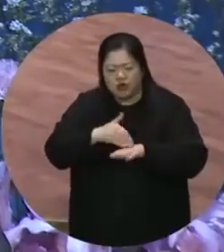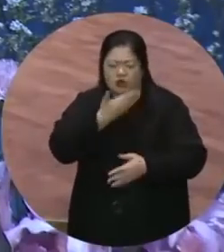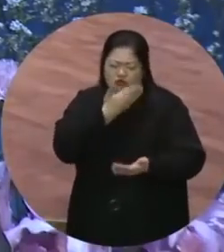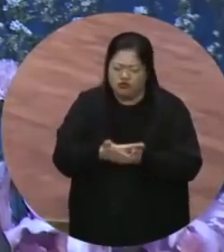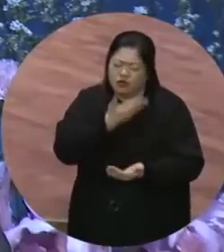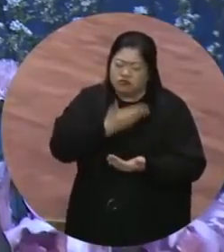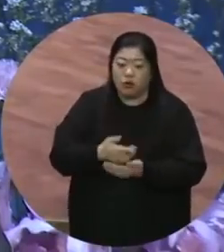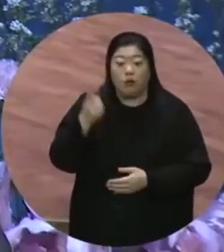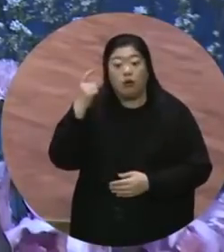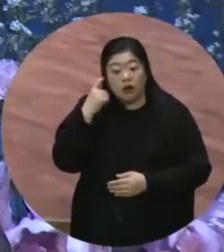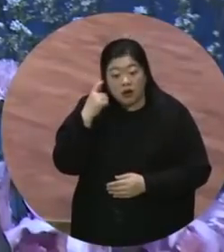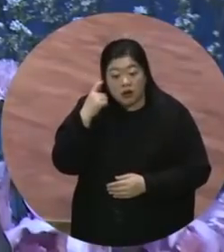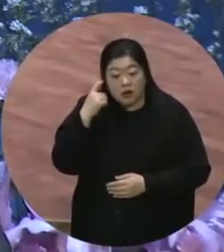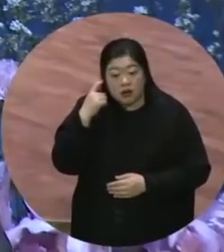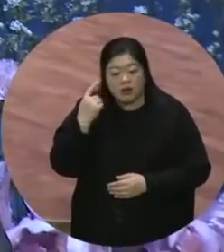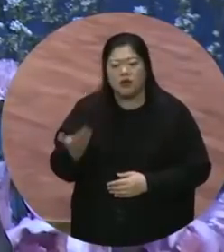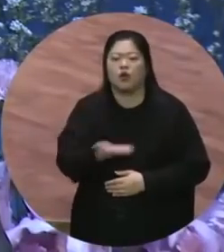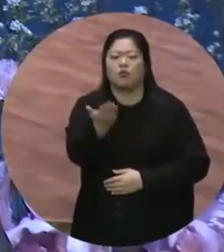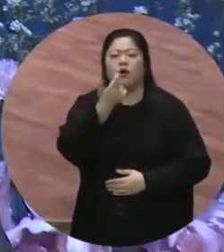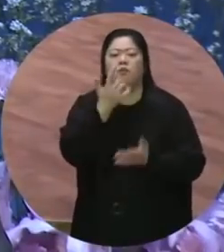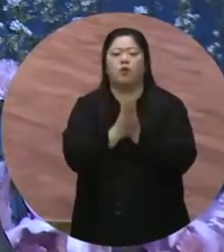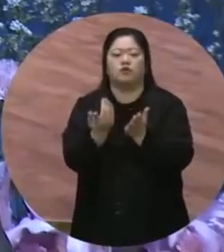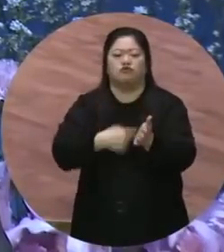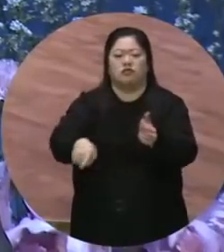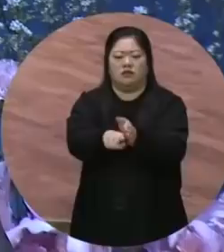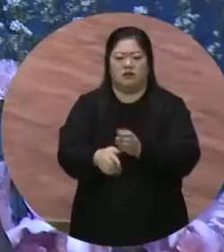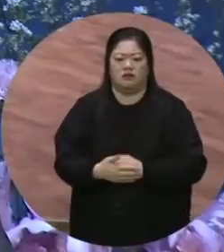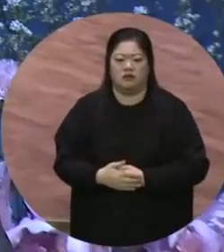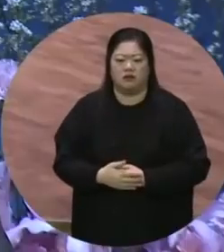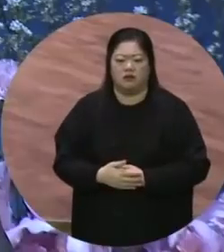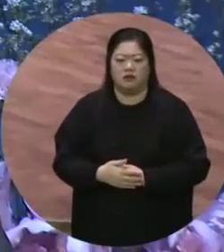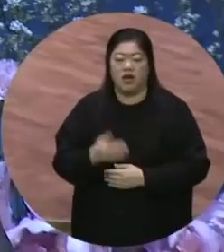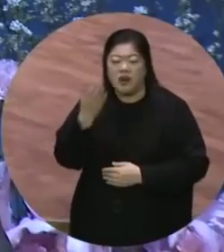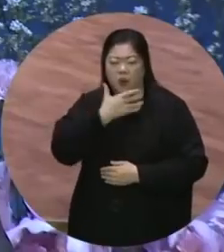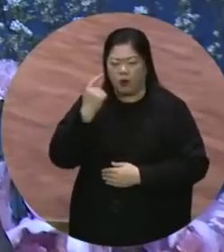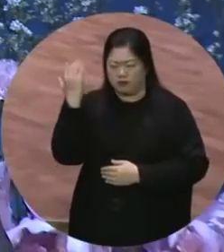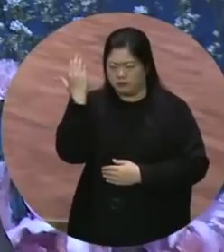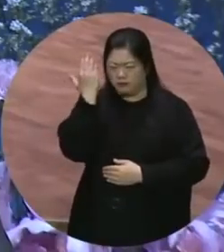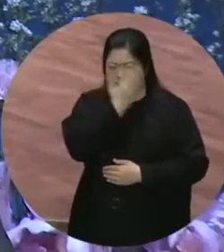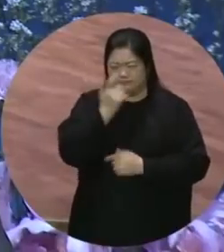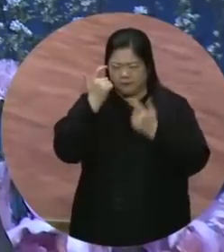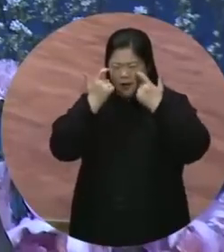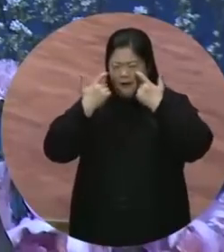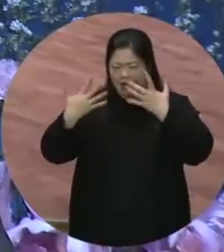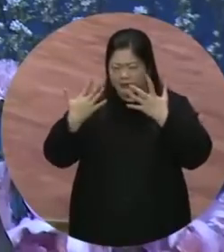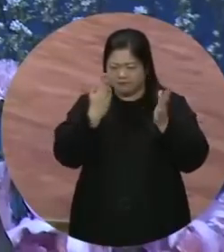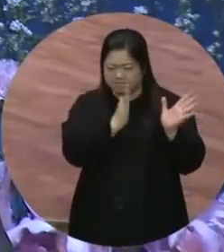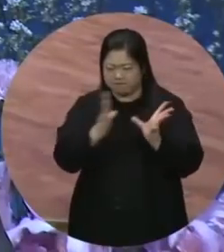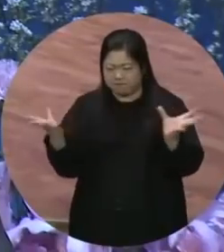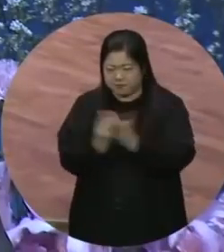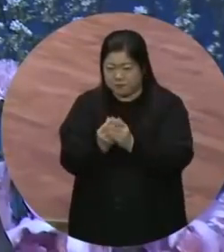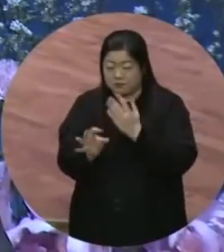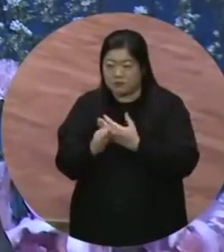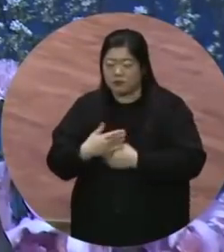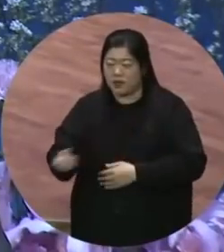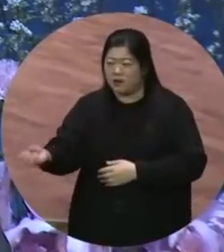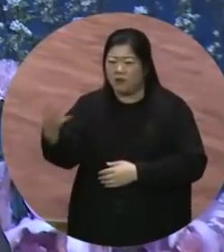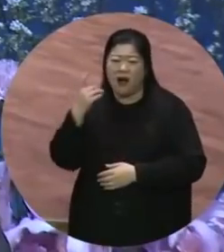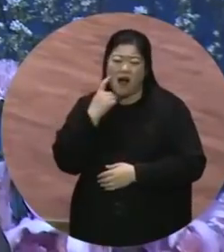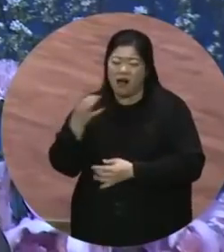받아라. 여러분 너를 위하여 방주를 만들라는 얘기예요. 네. 여러분 자신이 사는 길이에요. 네. 여러분